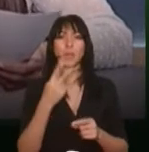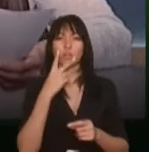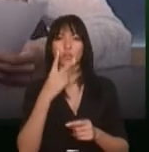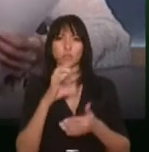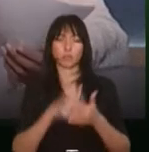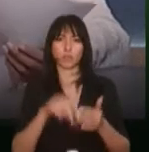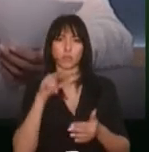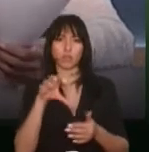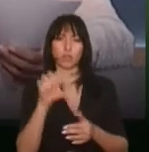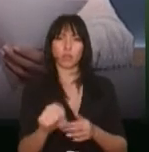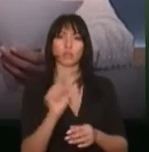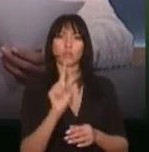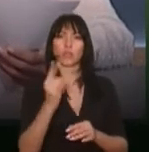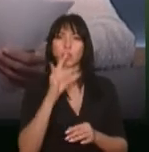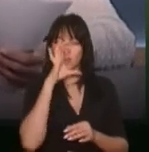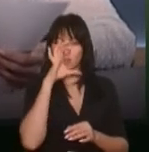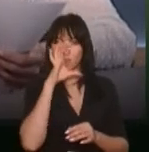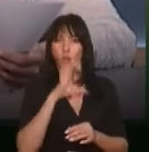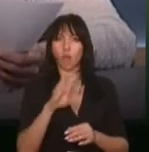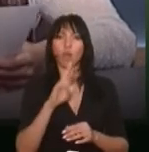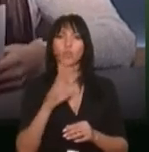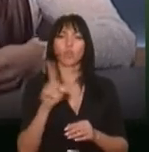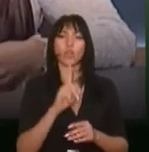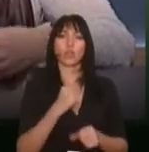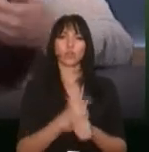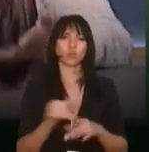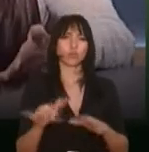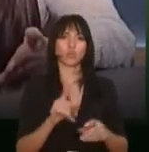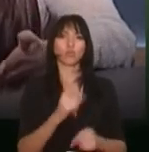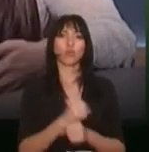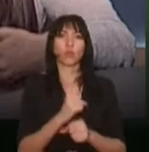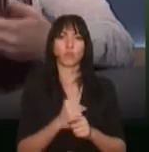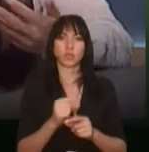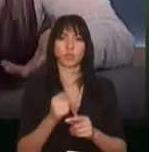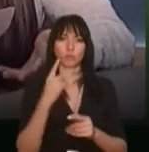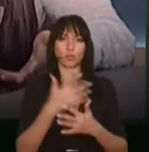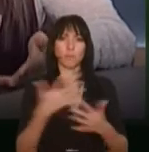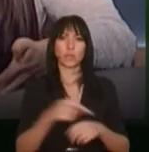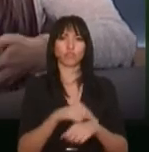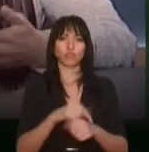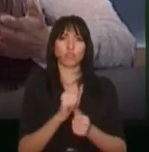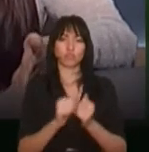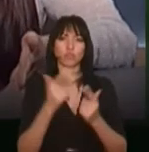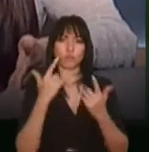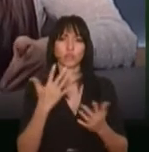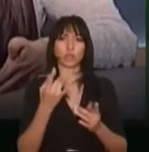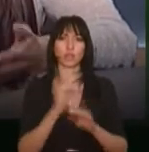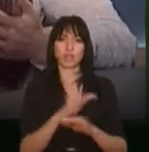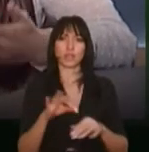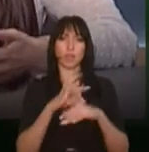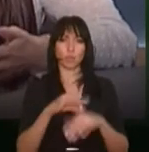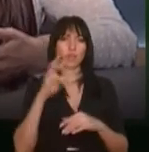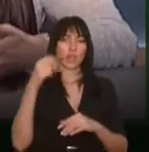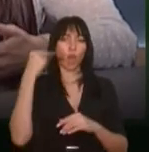дитині стає погано, і як реагувати? Тобто, більшість часу, звичайно, дитина шкільного віку проводить на уроках,